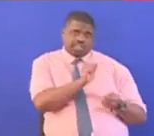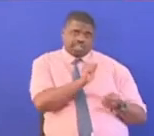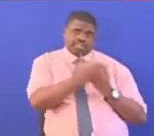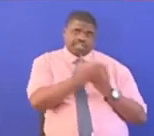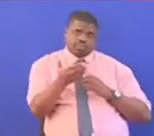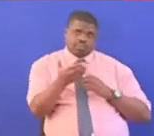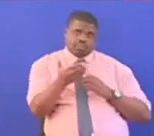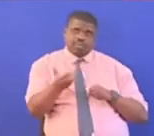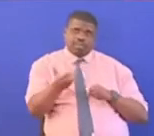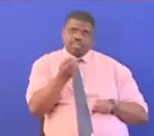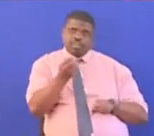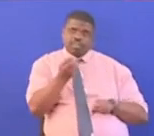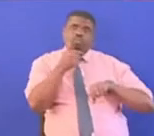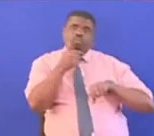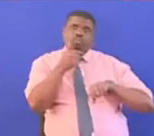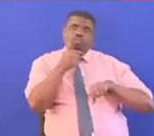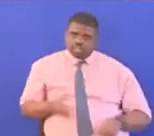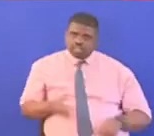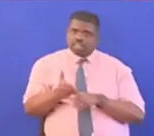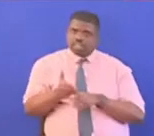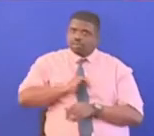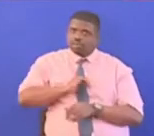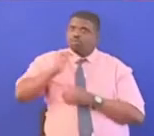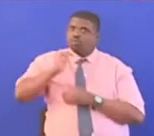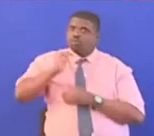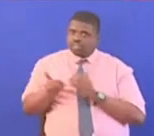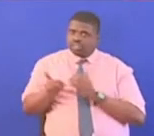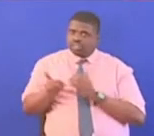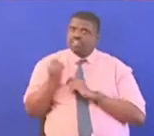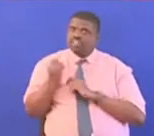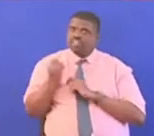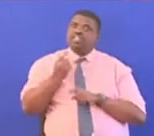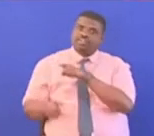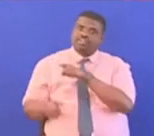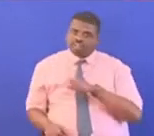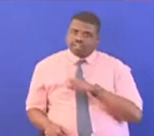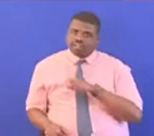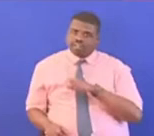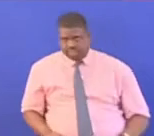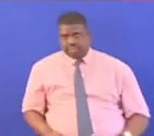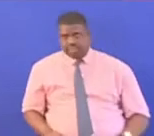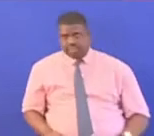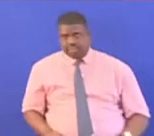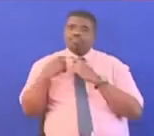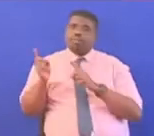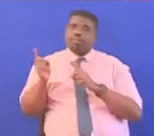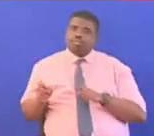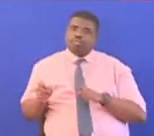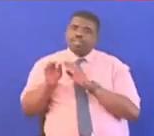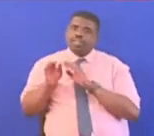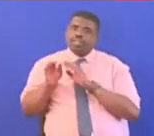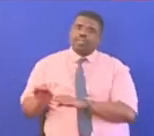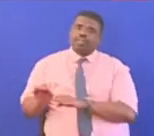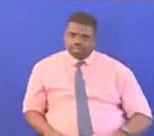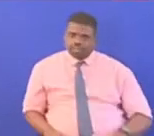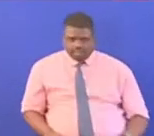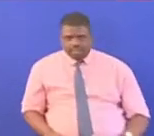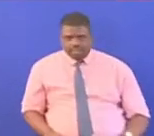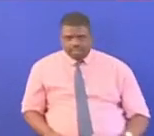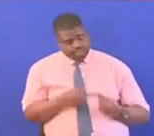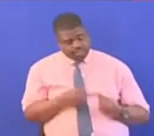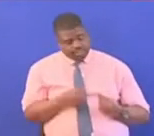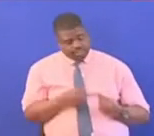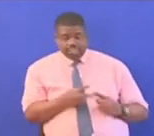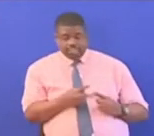wanakopata malisho kwa muda kabla hawajarudi katika hifadhi za taifa na mapori tengefu na mapori ya akiba. Lakini